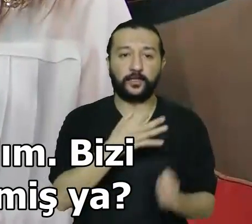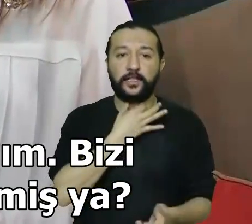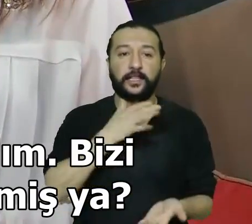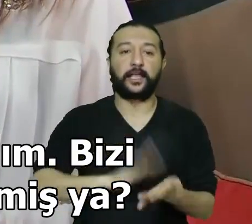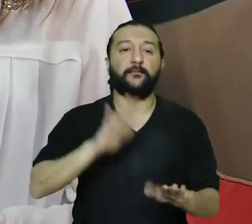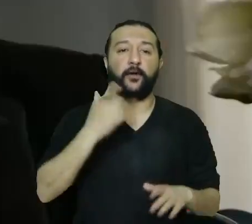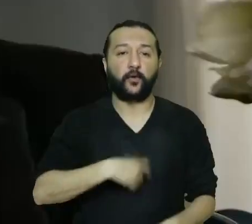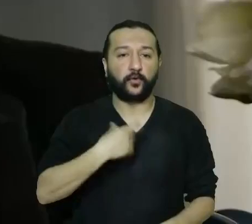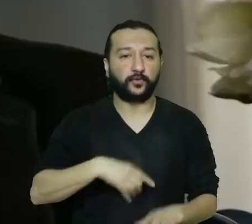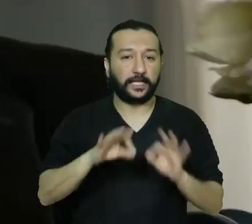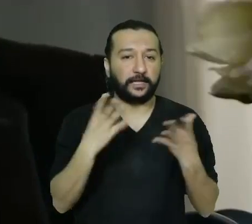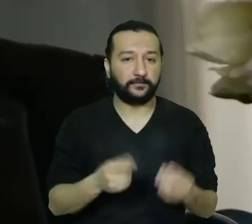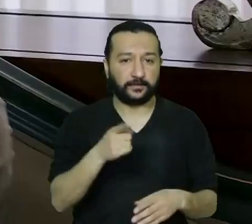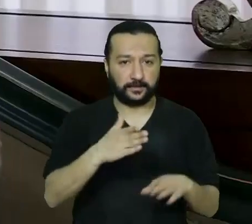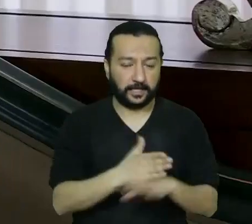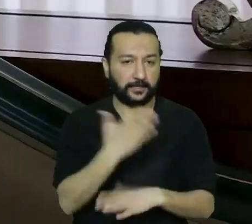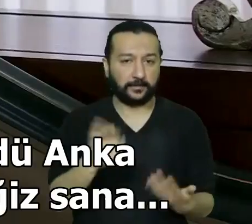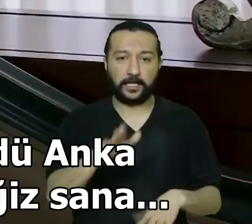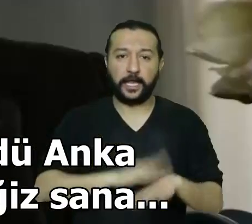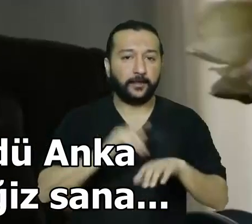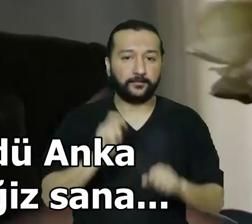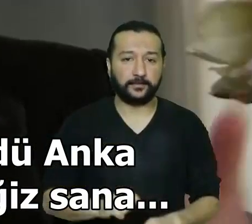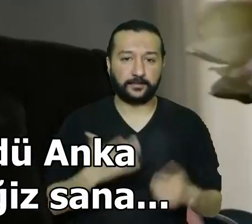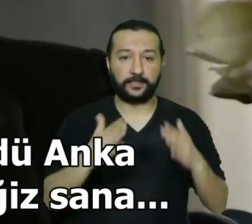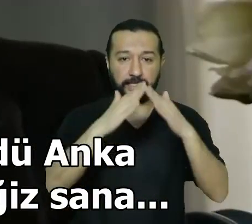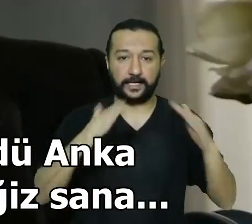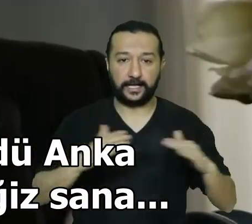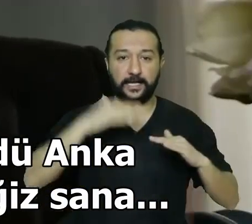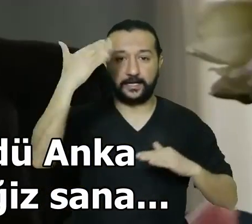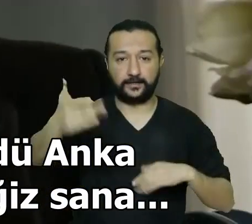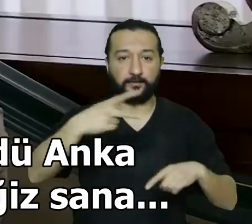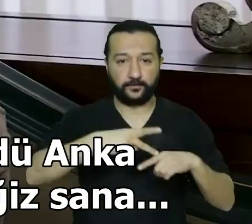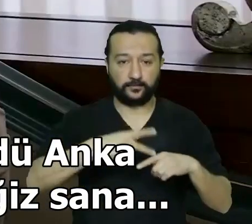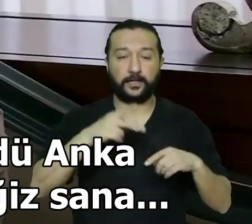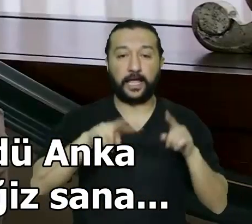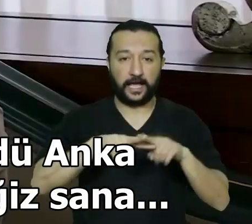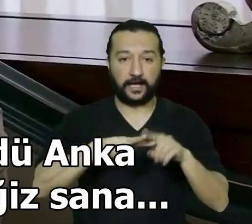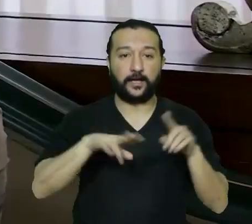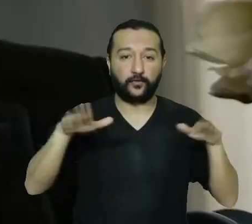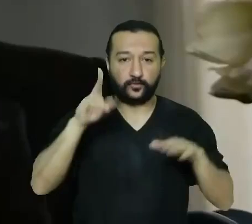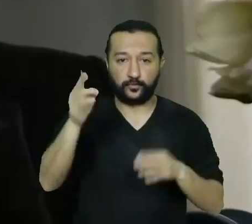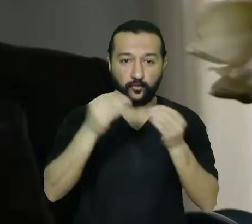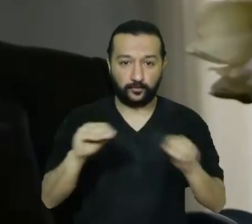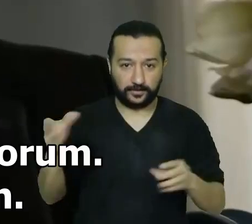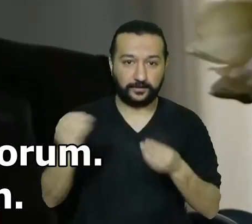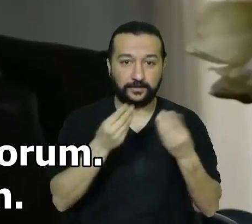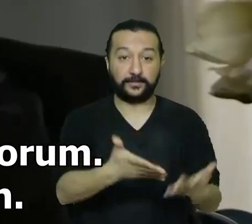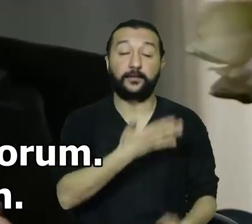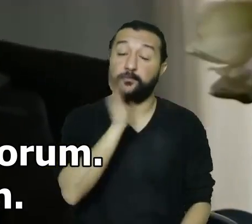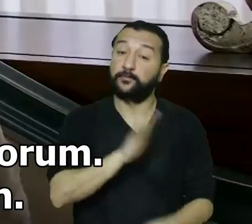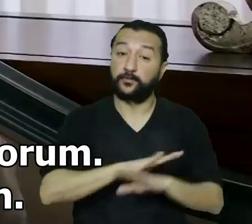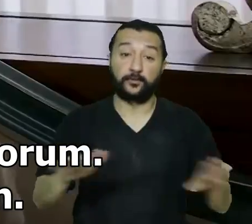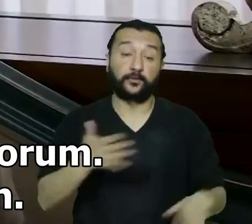bırakma. Özel neymiş ya? Hakikaten yani Rüya. Ne yapacağız yani? Kaftanın ardındaki zümrüdü anka kuşunun yumurtasını mı getireceğiz sana? Ne yapacağız yani?